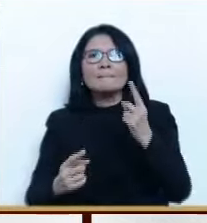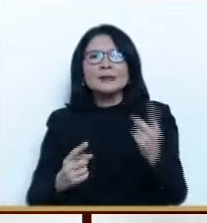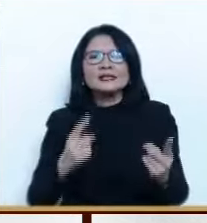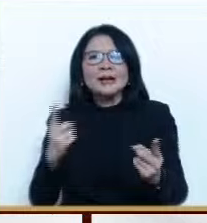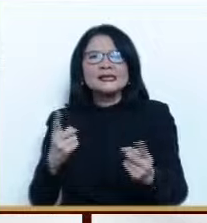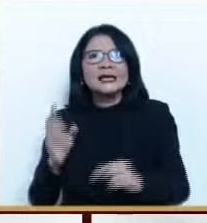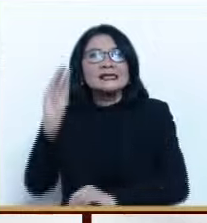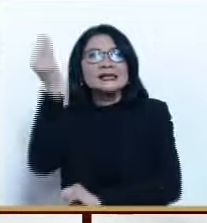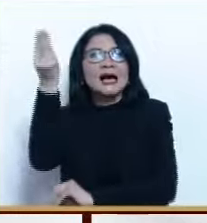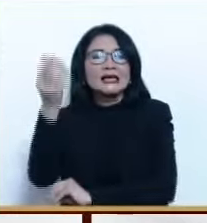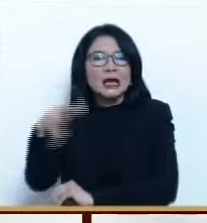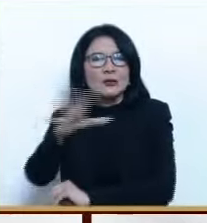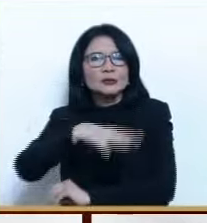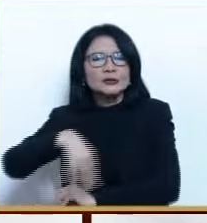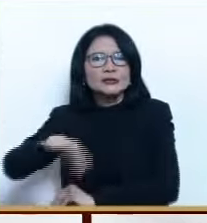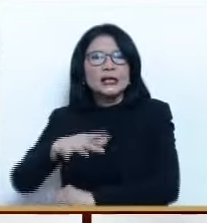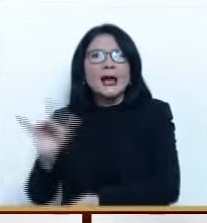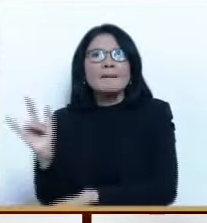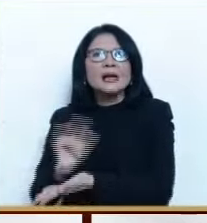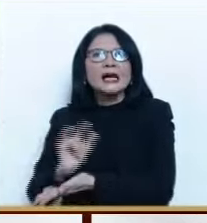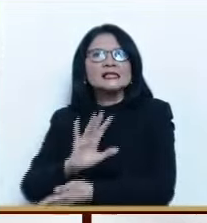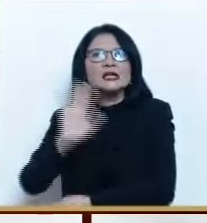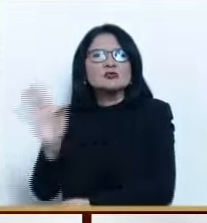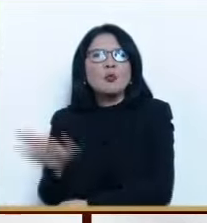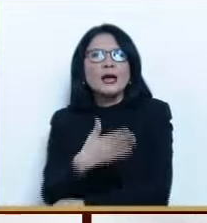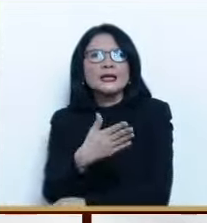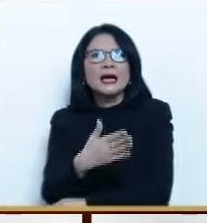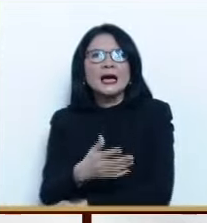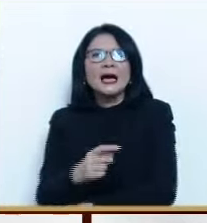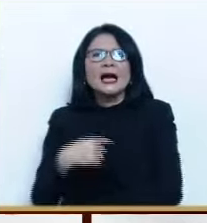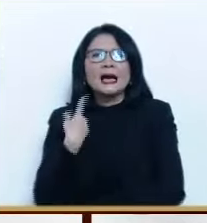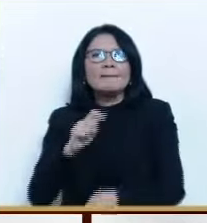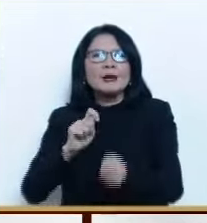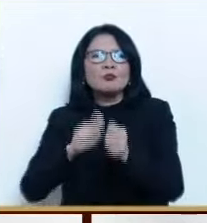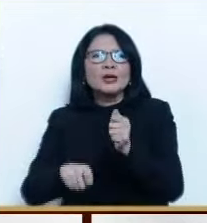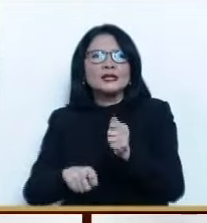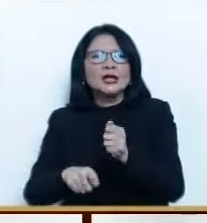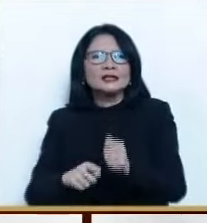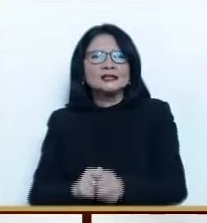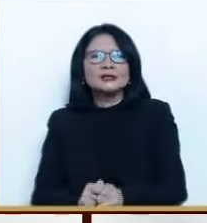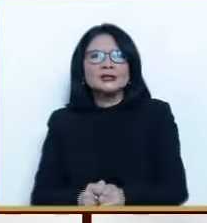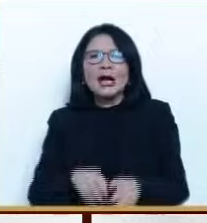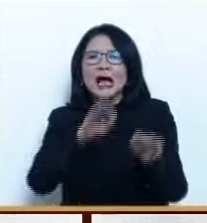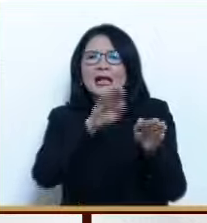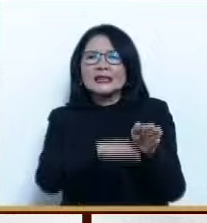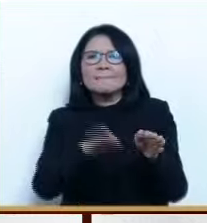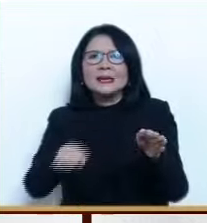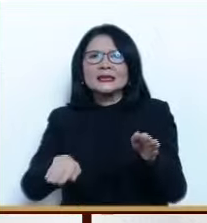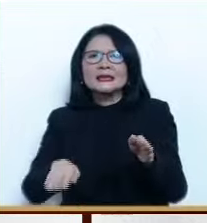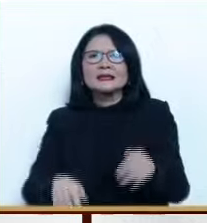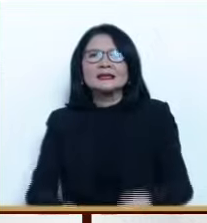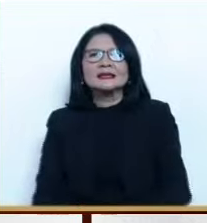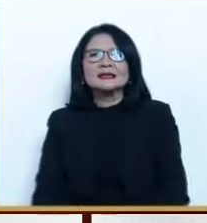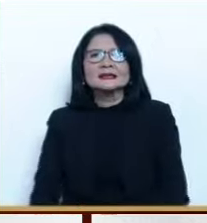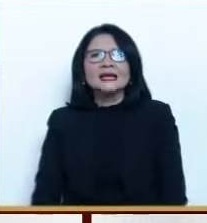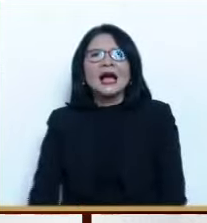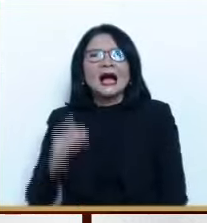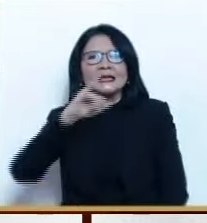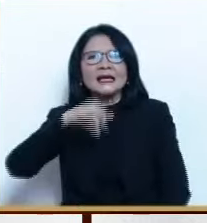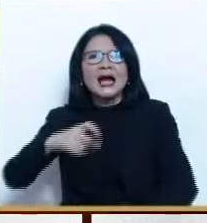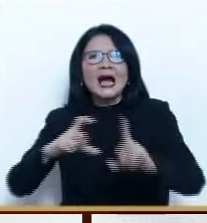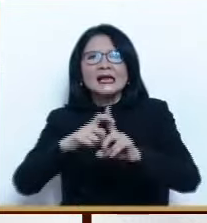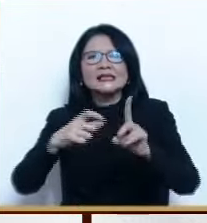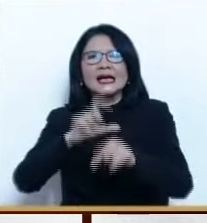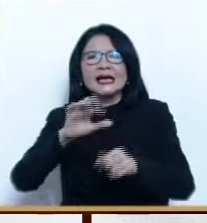jabut ditabek Bekasi dan semuanya Kami akan buatkan yang namanya R and Park sehingga orang ada kepastian ja lingu kita